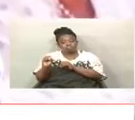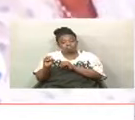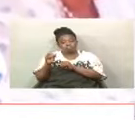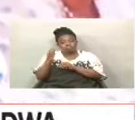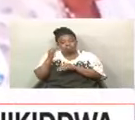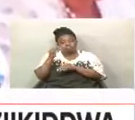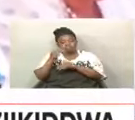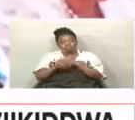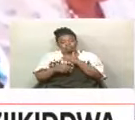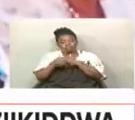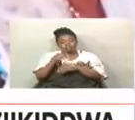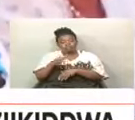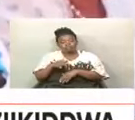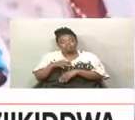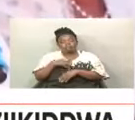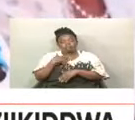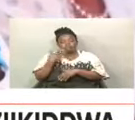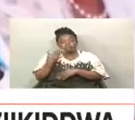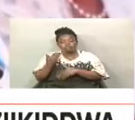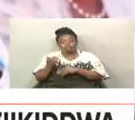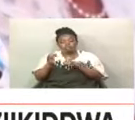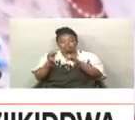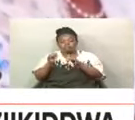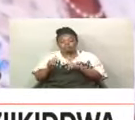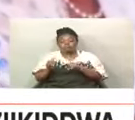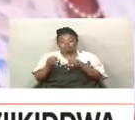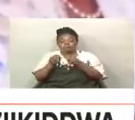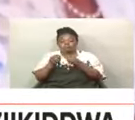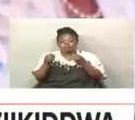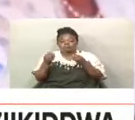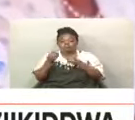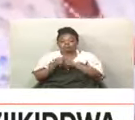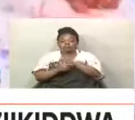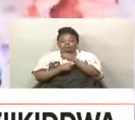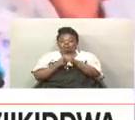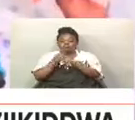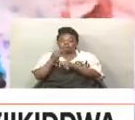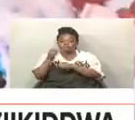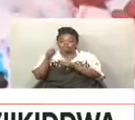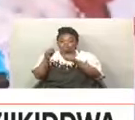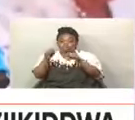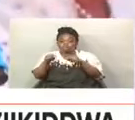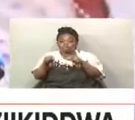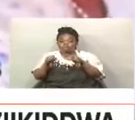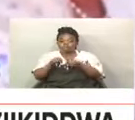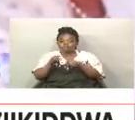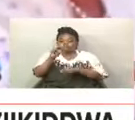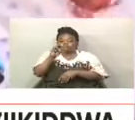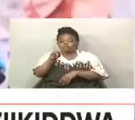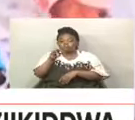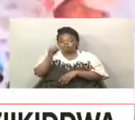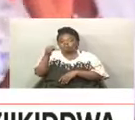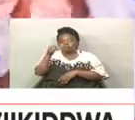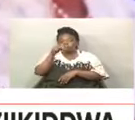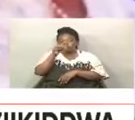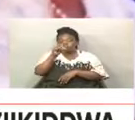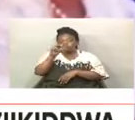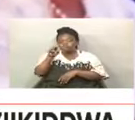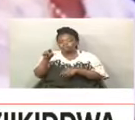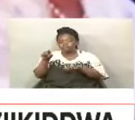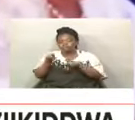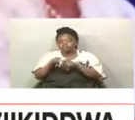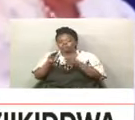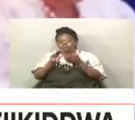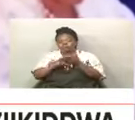abaliramu abange ng'okutwikayire emyaka abahanu abamuhoro abahoyi